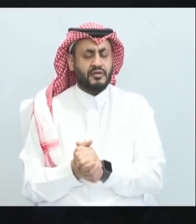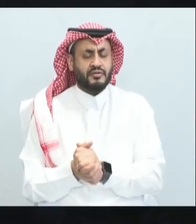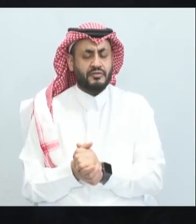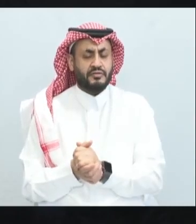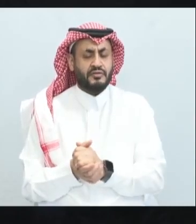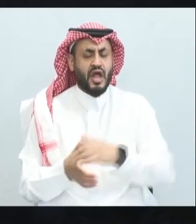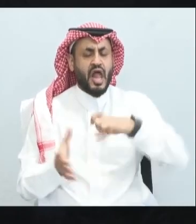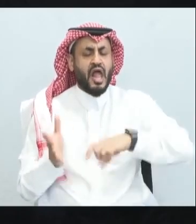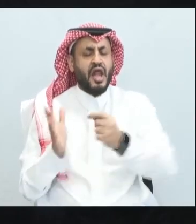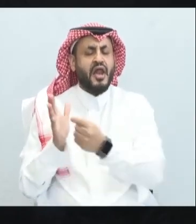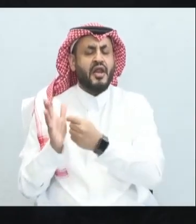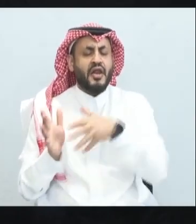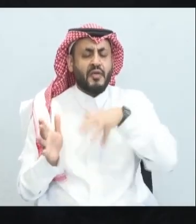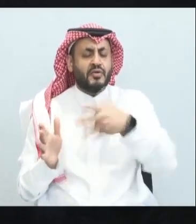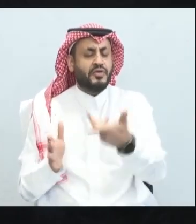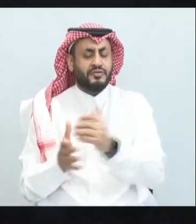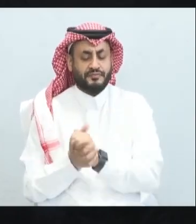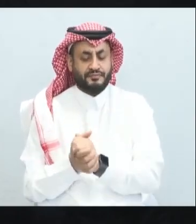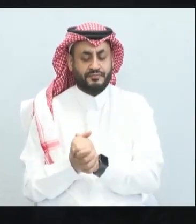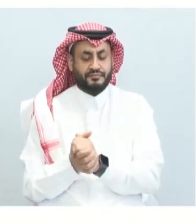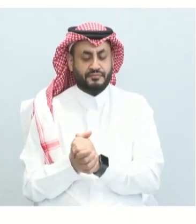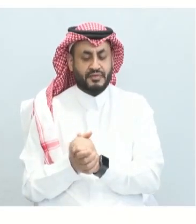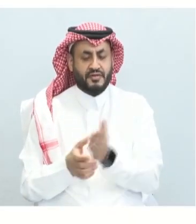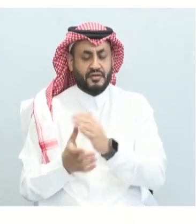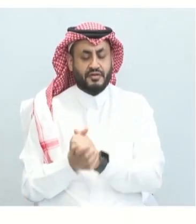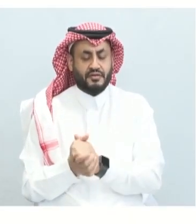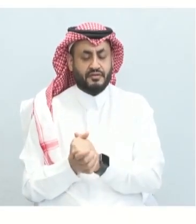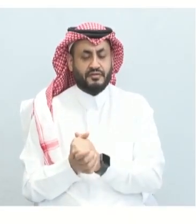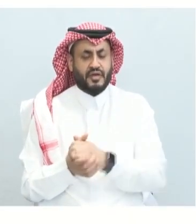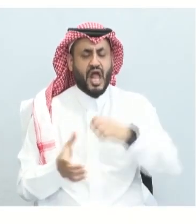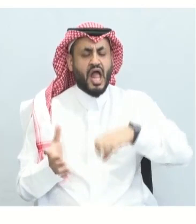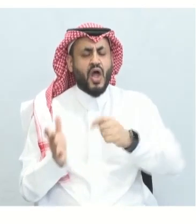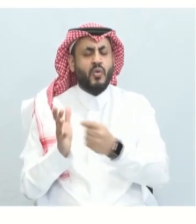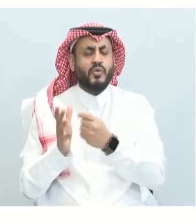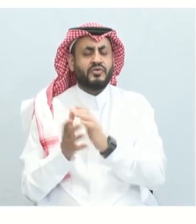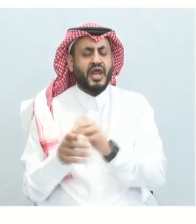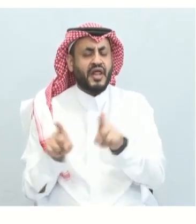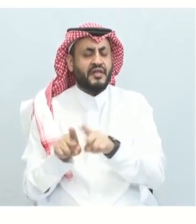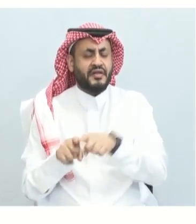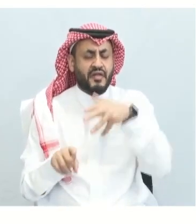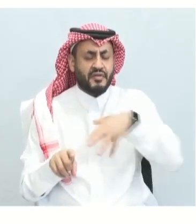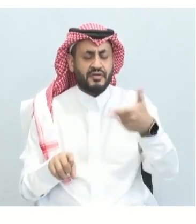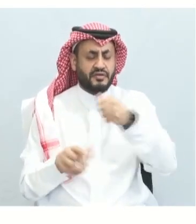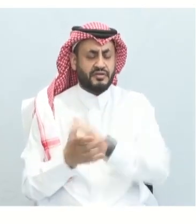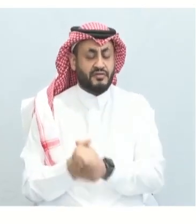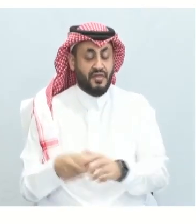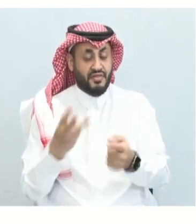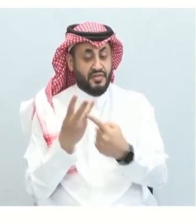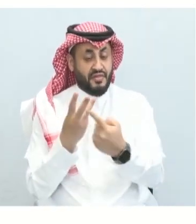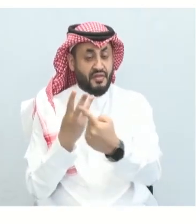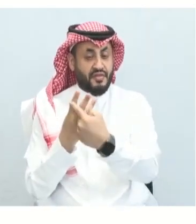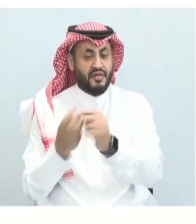الوصيه العظيمه وهي قال اوصاني خليلي صلى الله عليه وسلم بثلاث ما هي هذه